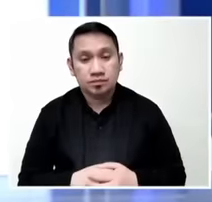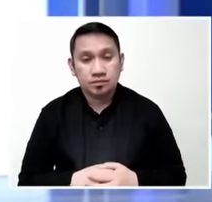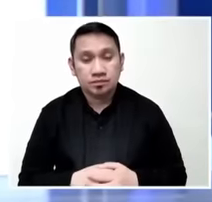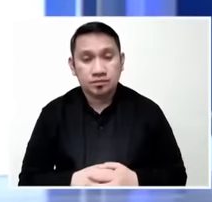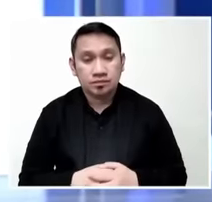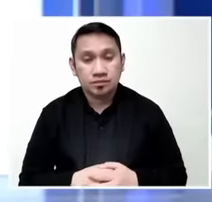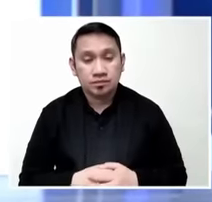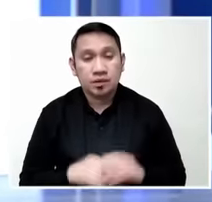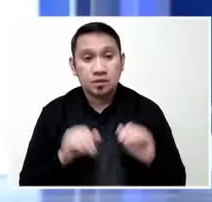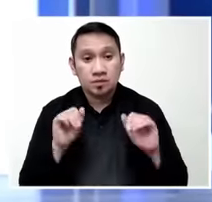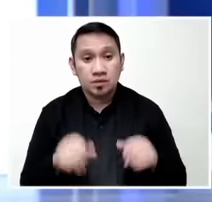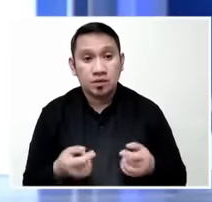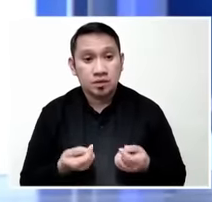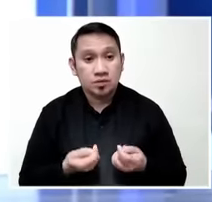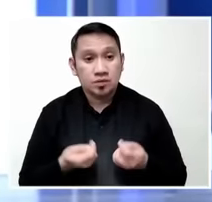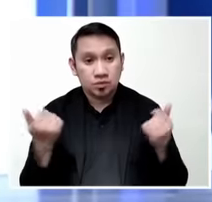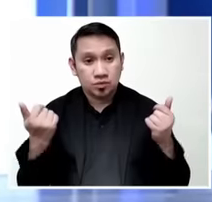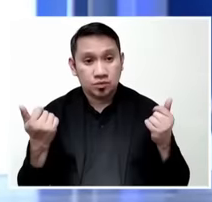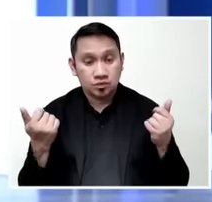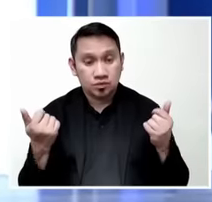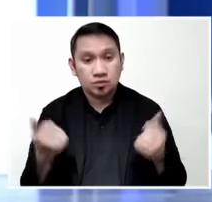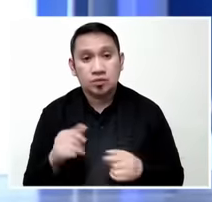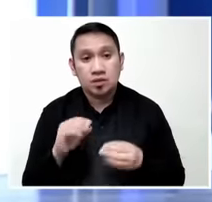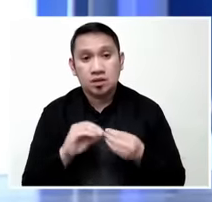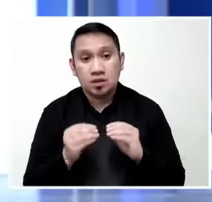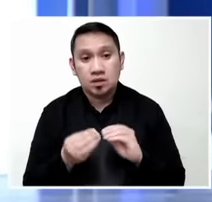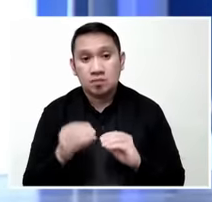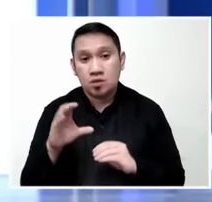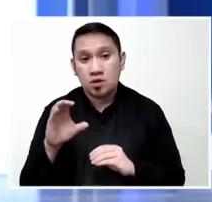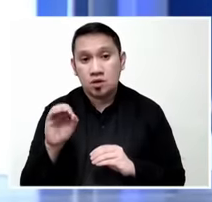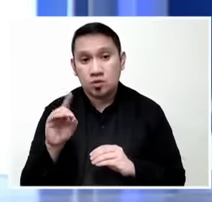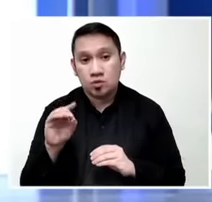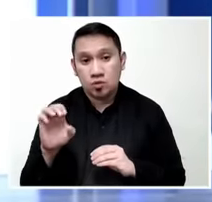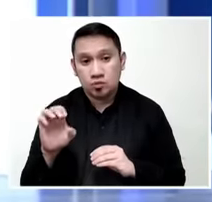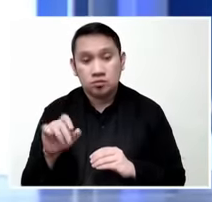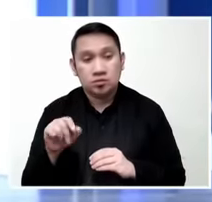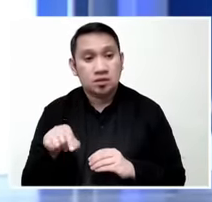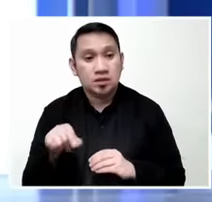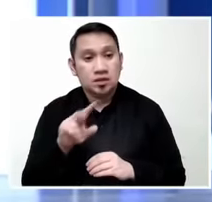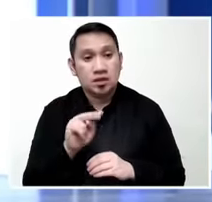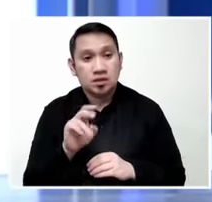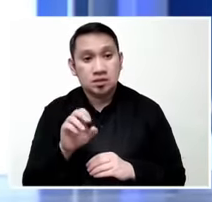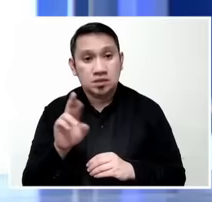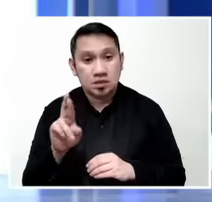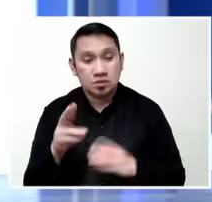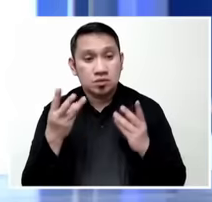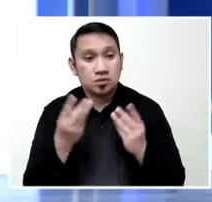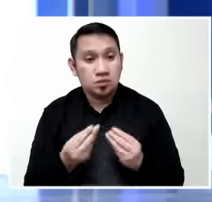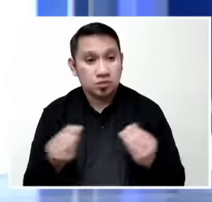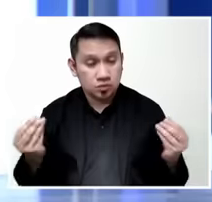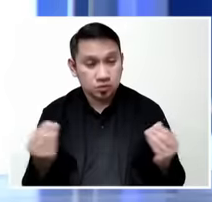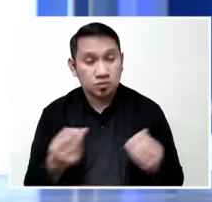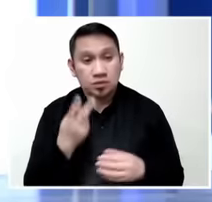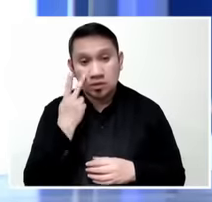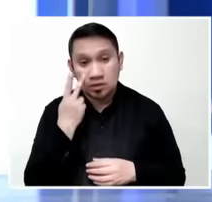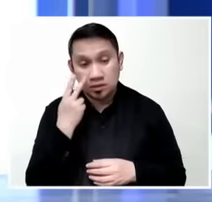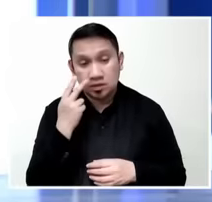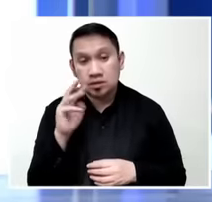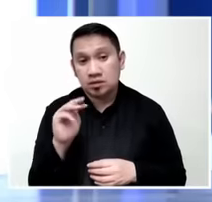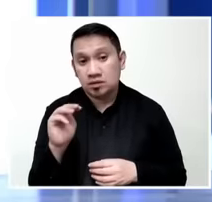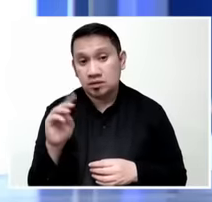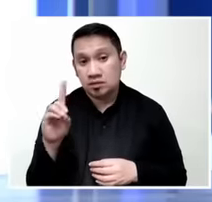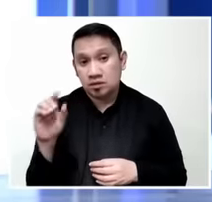Posibleng alisin na ang window hours ng number coding scheme sa Metro Manila. Isa ito sa mga solusyong tinitingnan ng MMDA